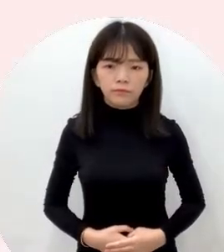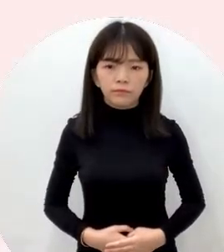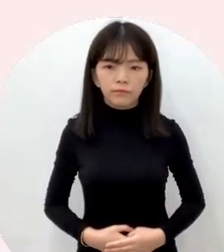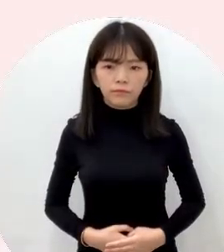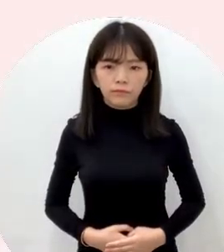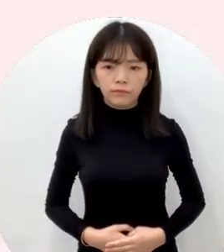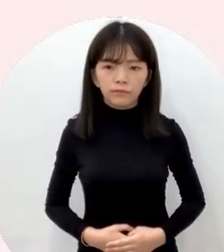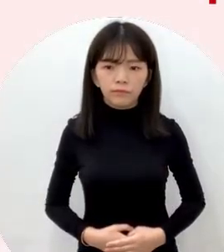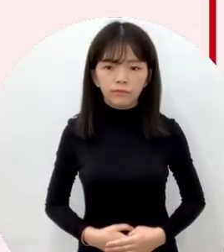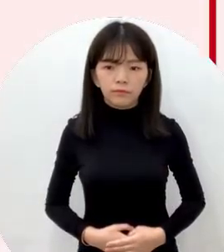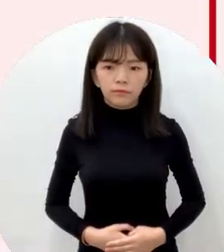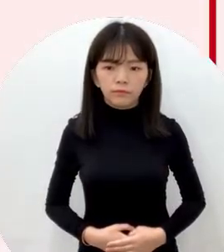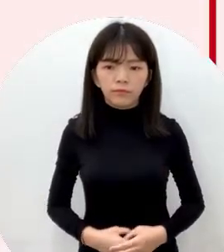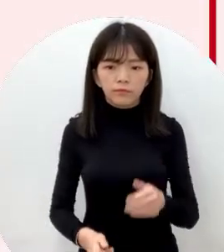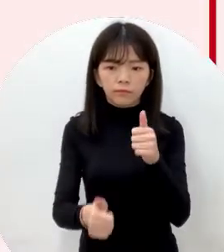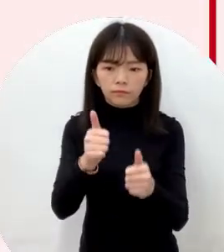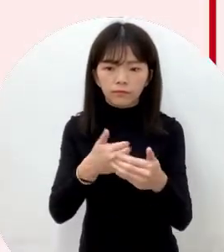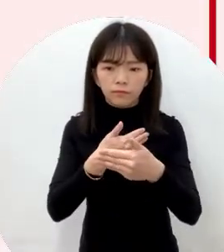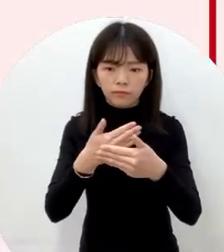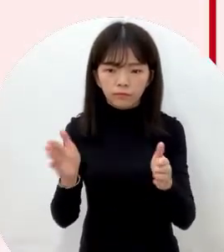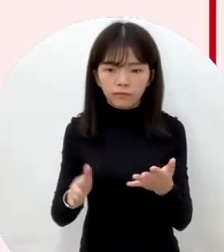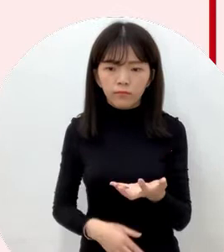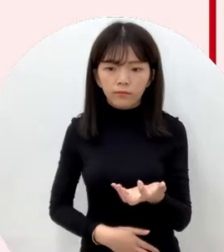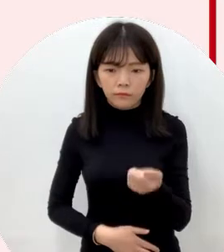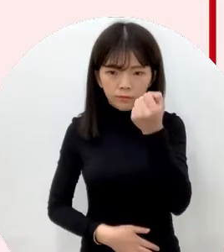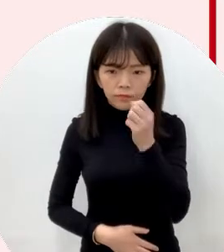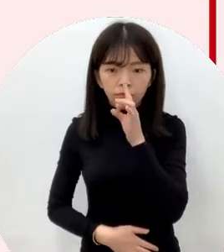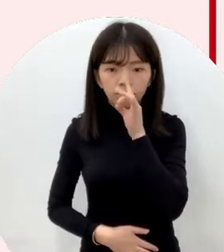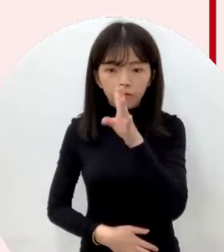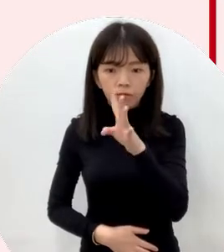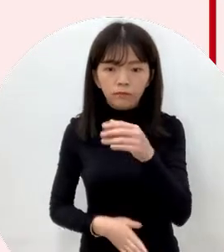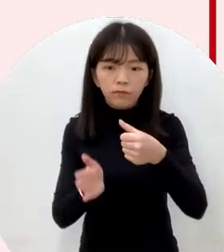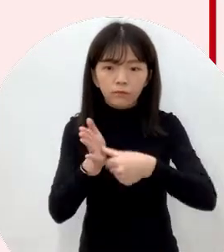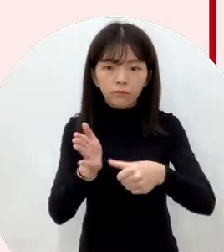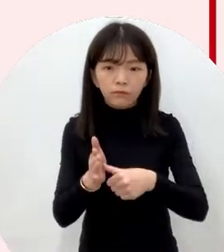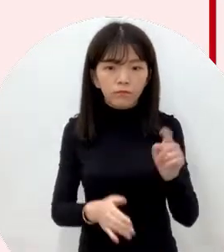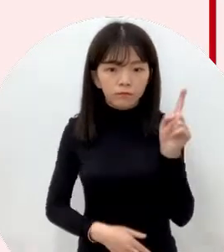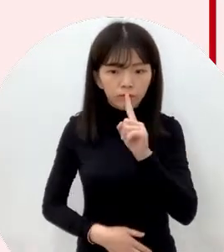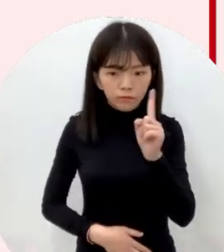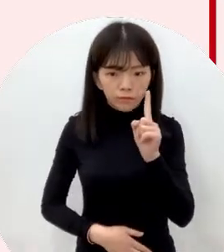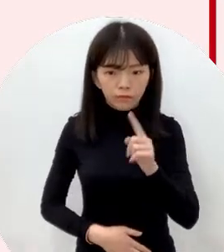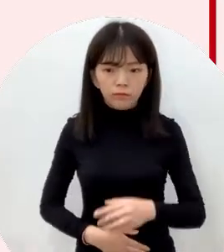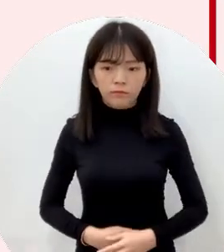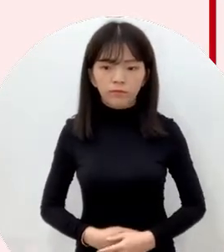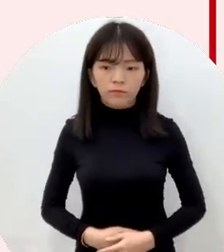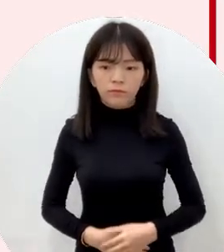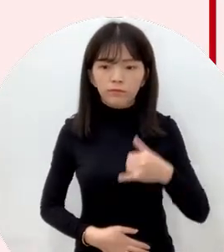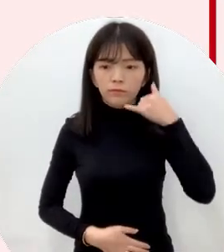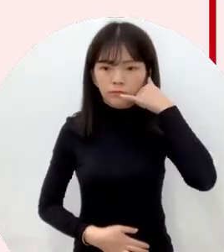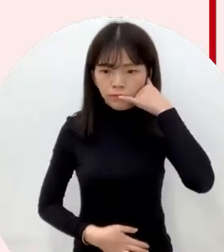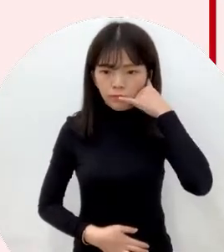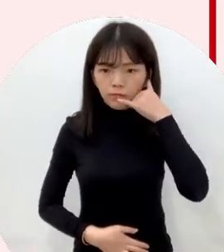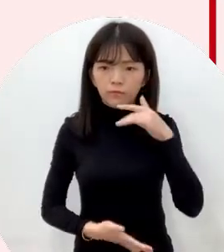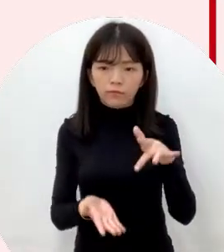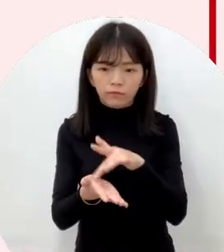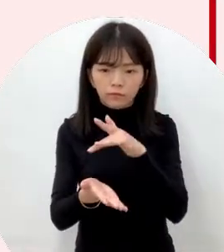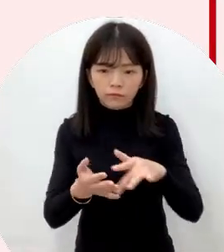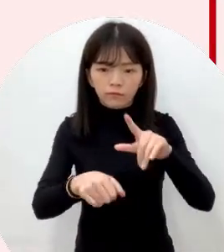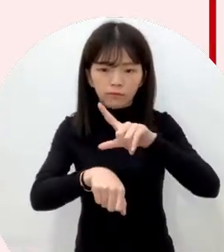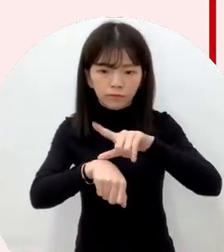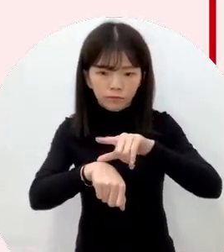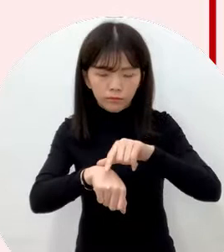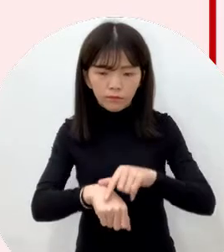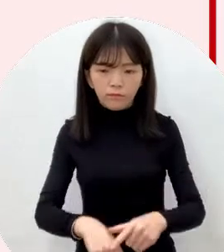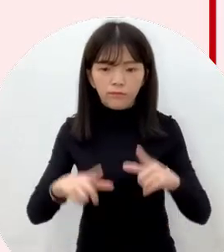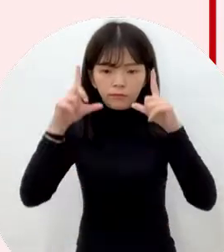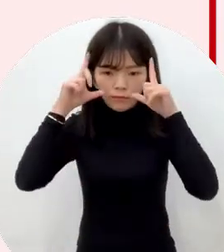시험장에 가지고 올 수 없는 시험장 반입 금지 물품으로는 휴대전화, 스마트워치 등 스마트 기기, 디지털